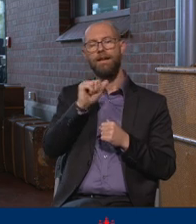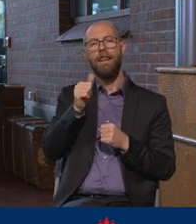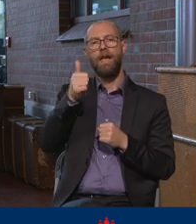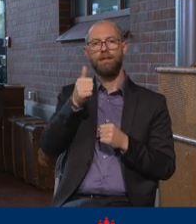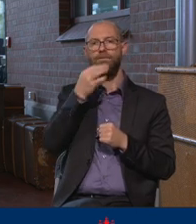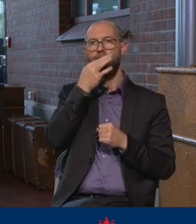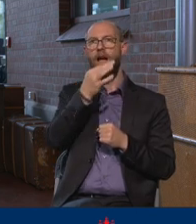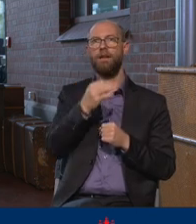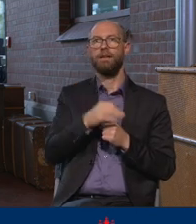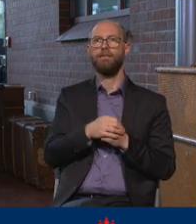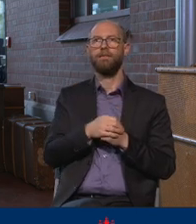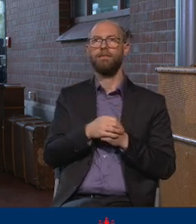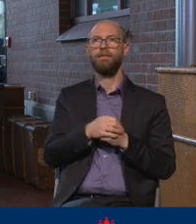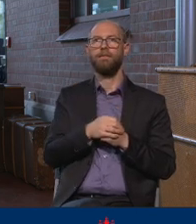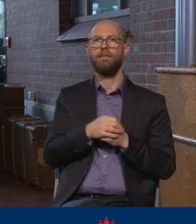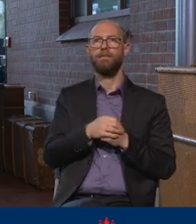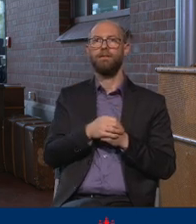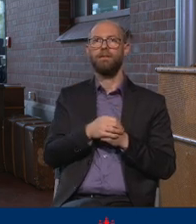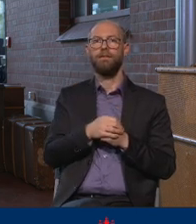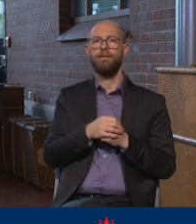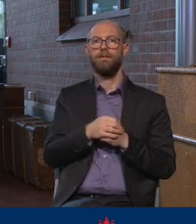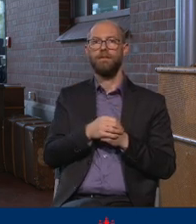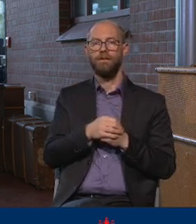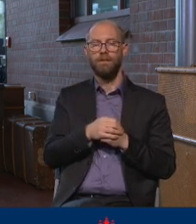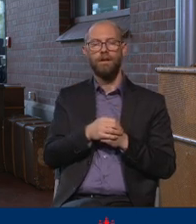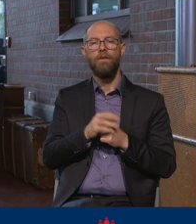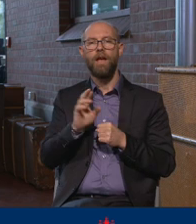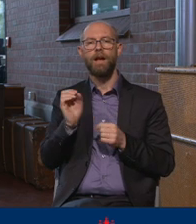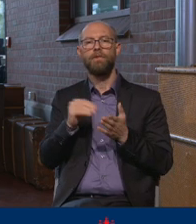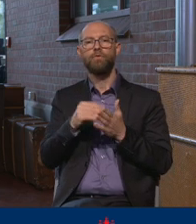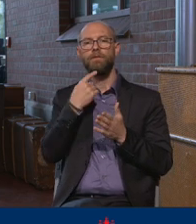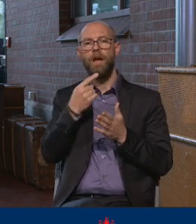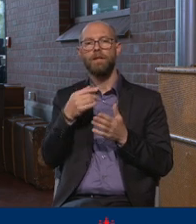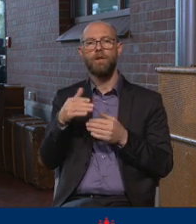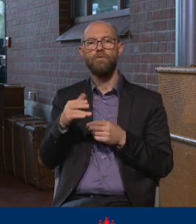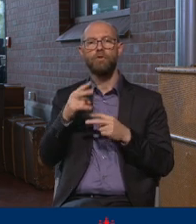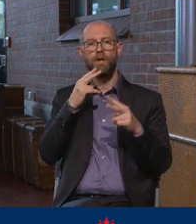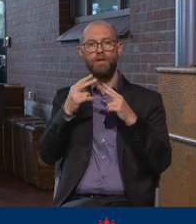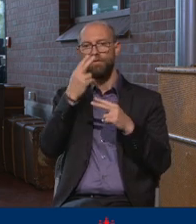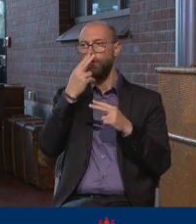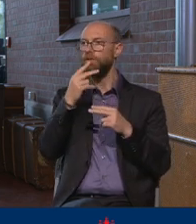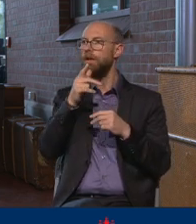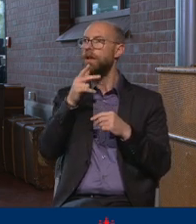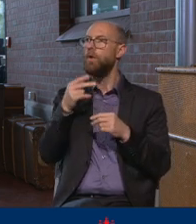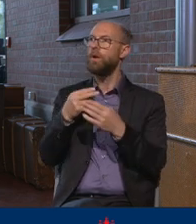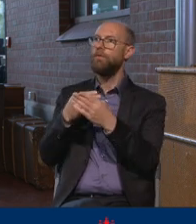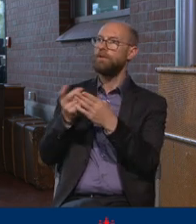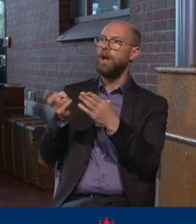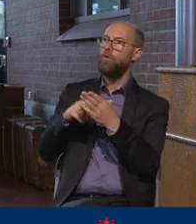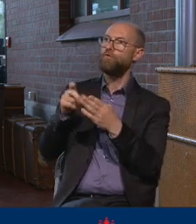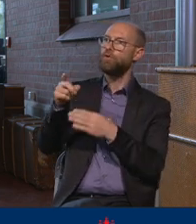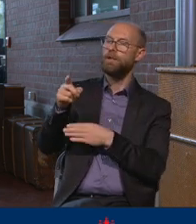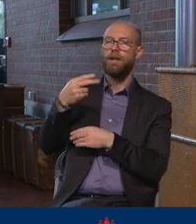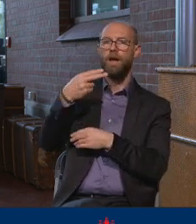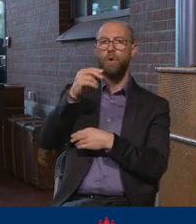zu dieser frage der fisch gaststätte harry wenn sie aufstehen sie haben mikro